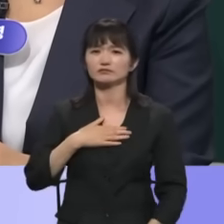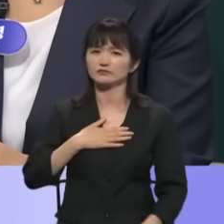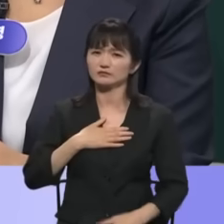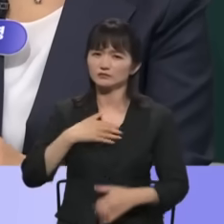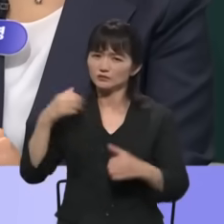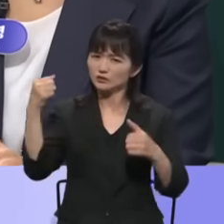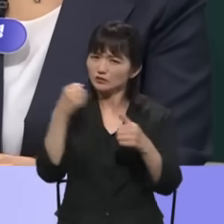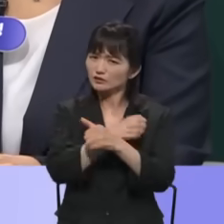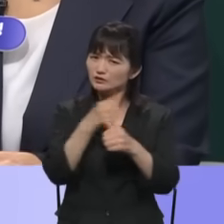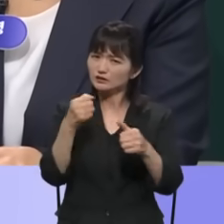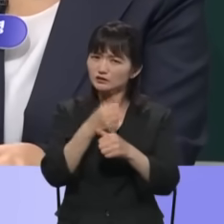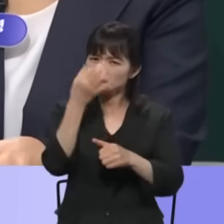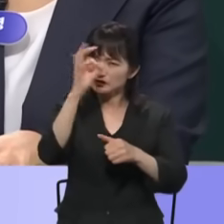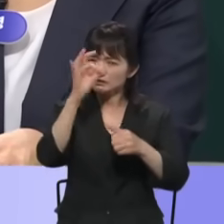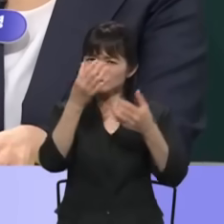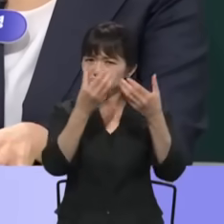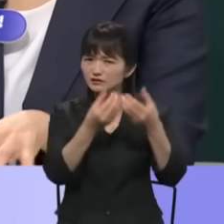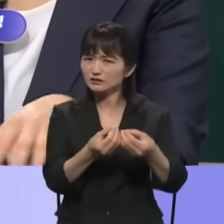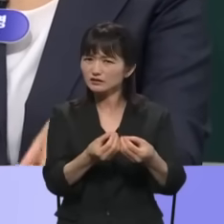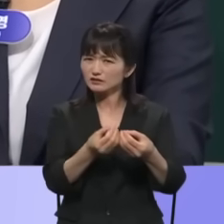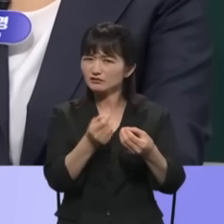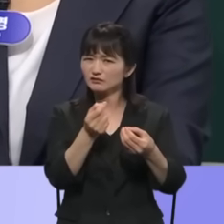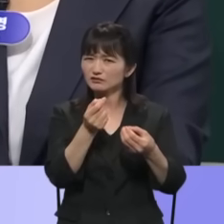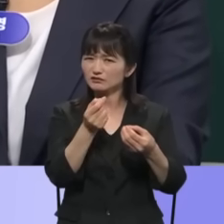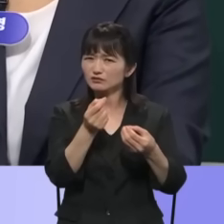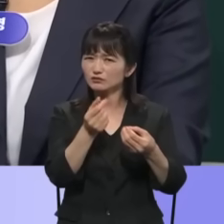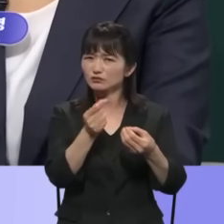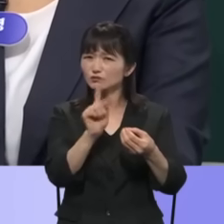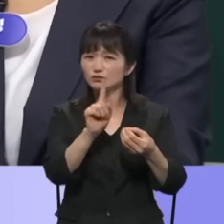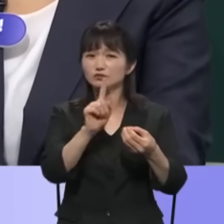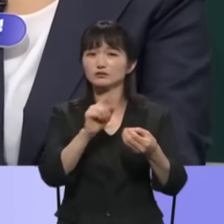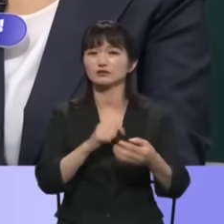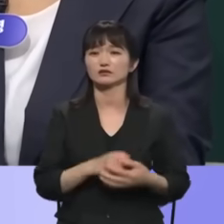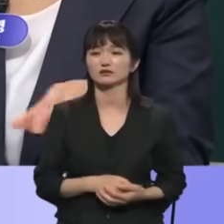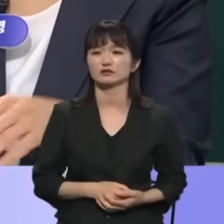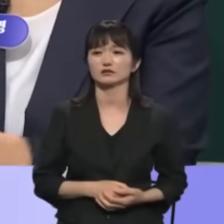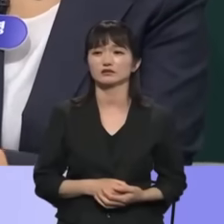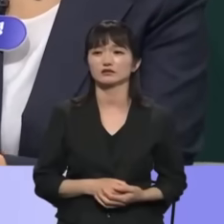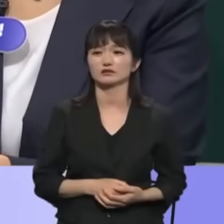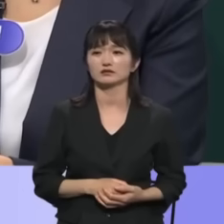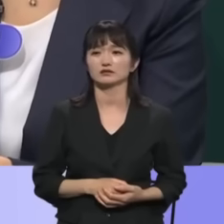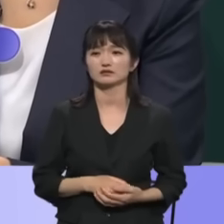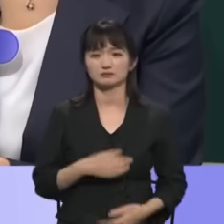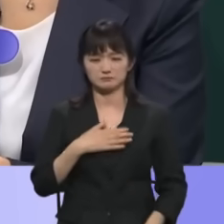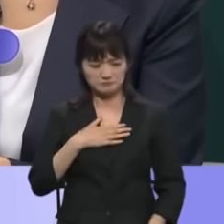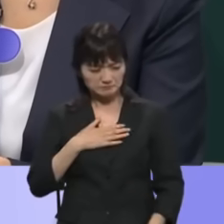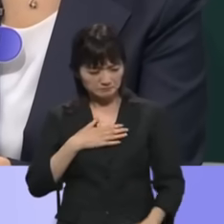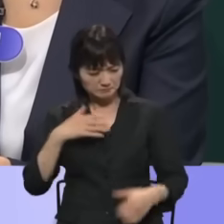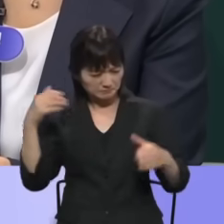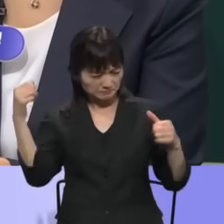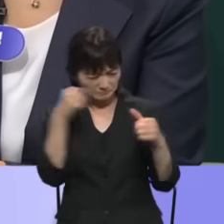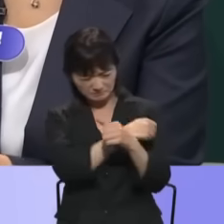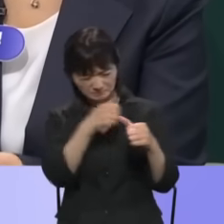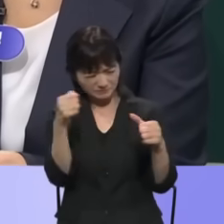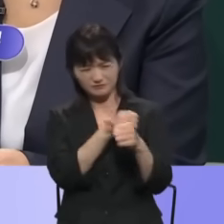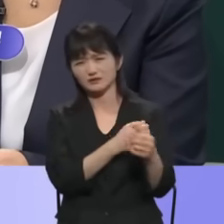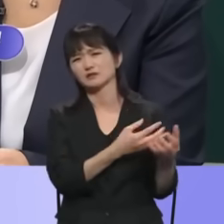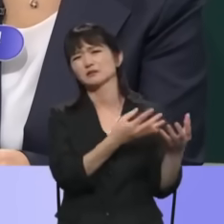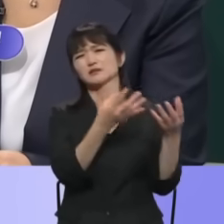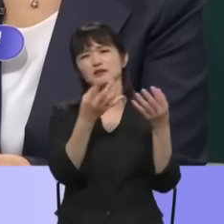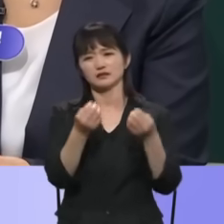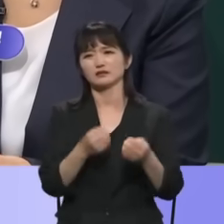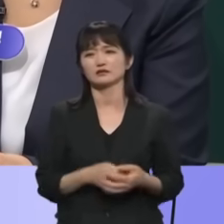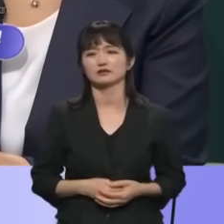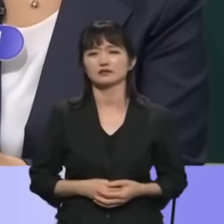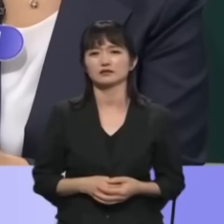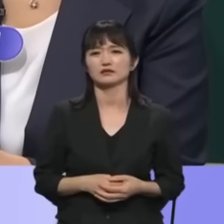학대로 인정되는 사례도 그렇게 많지는 어떤가요 현장에서는 정서적 확대 인정이 사실 좀 많아요 왜냐하면